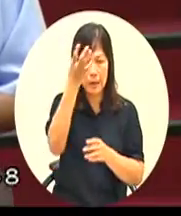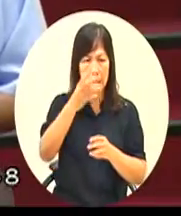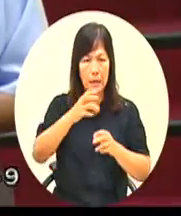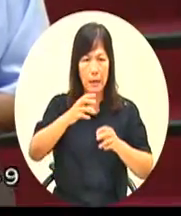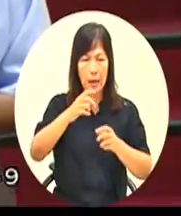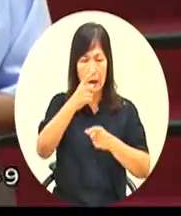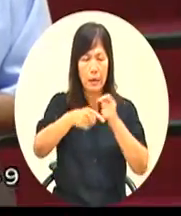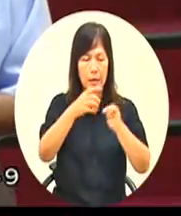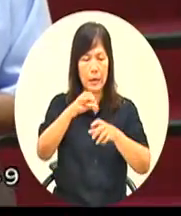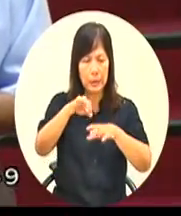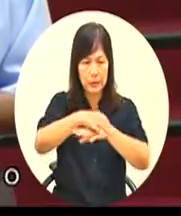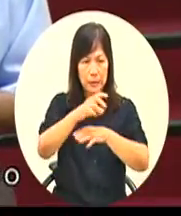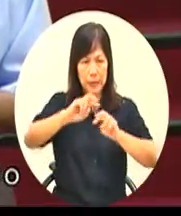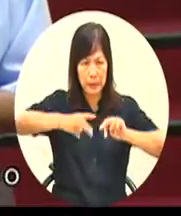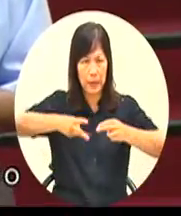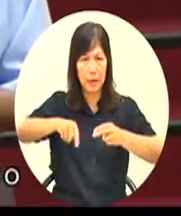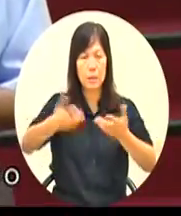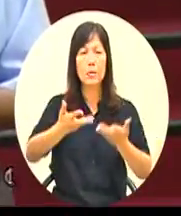的问题。